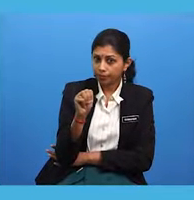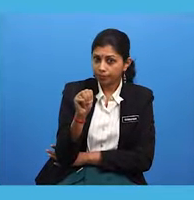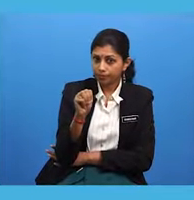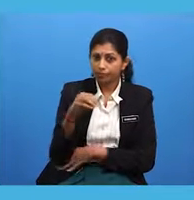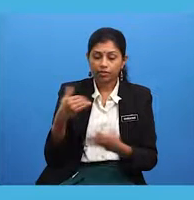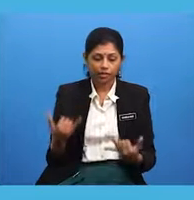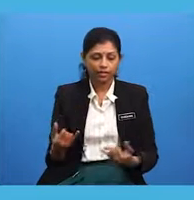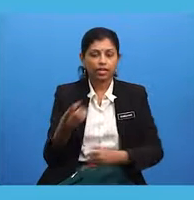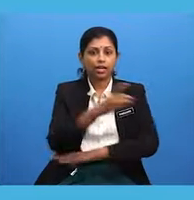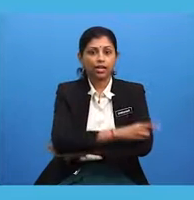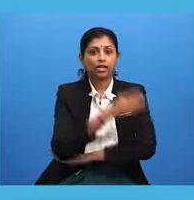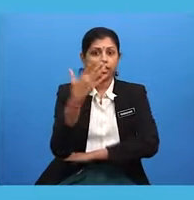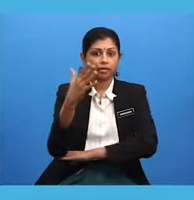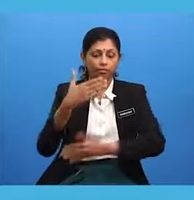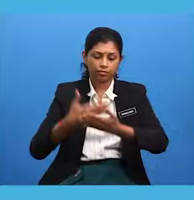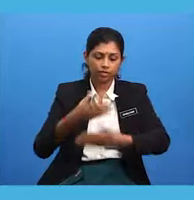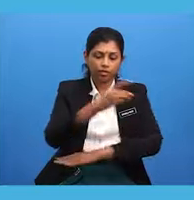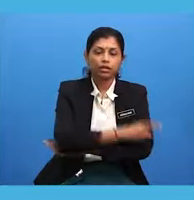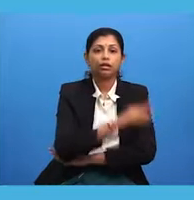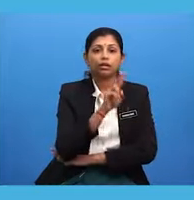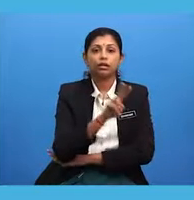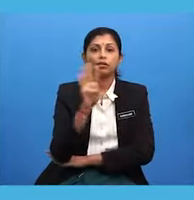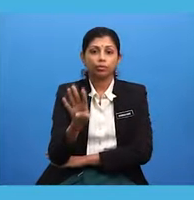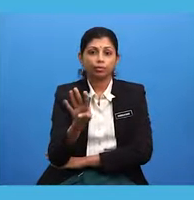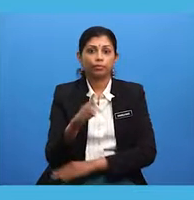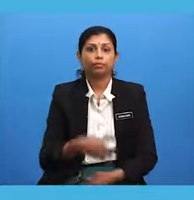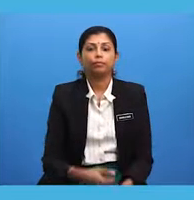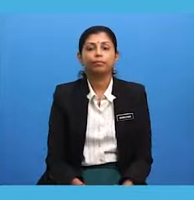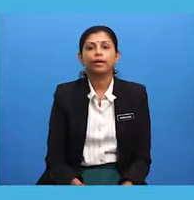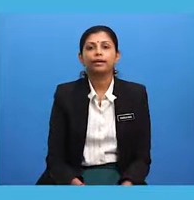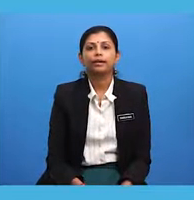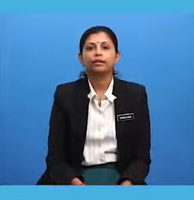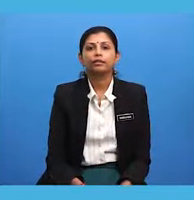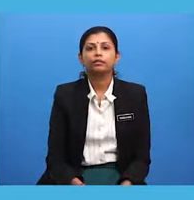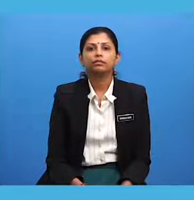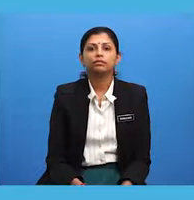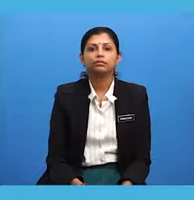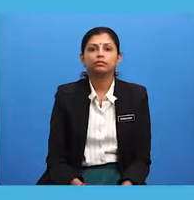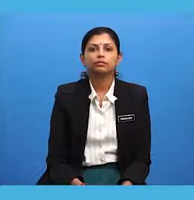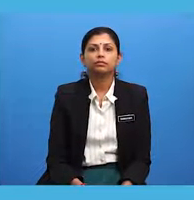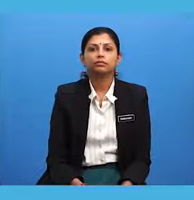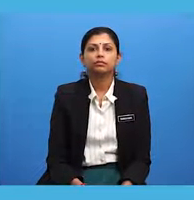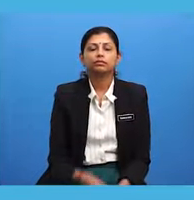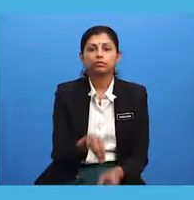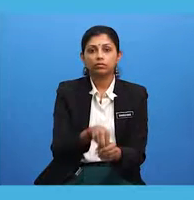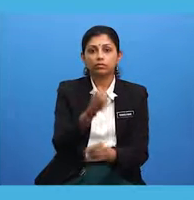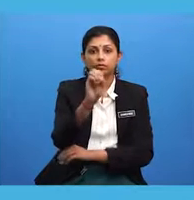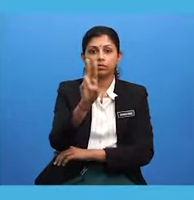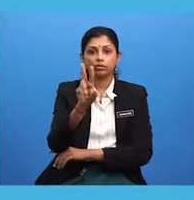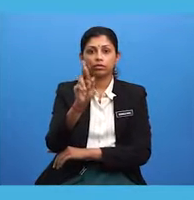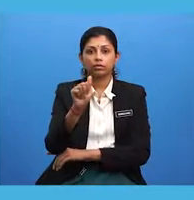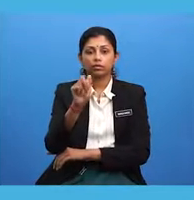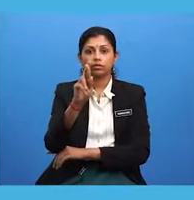hari yang ke-15 sehinggalah hari yang ke-24, di dalam